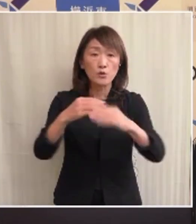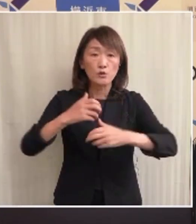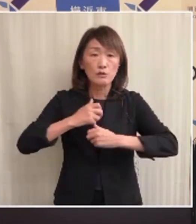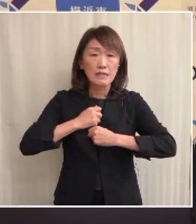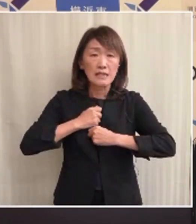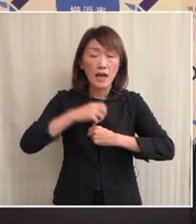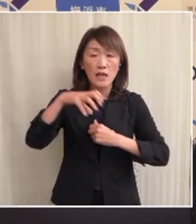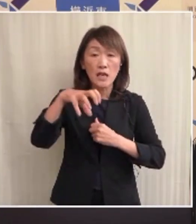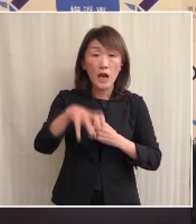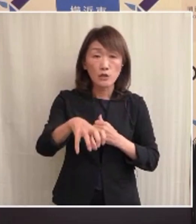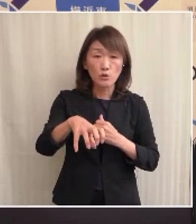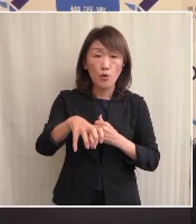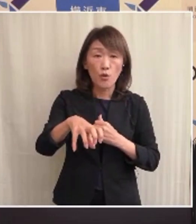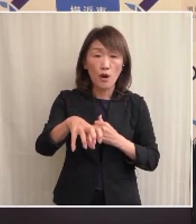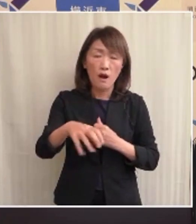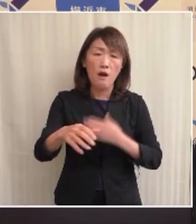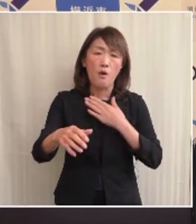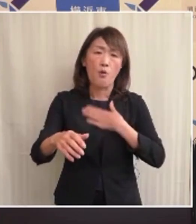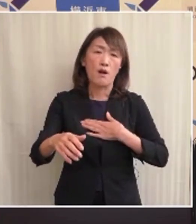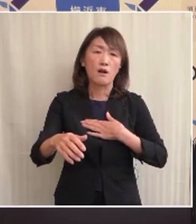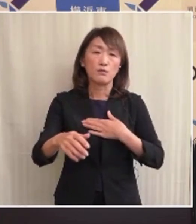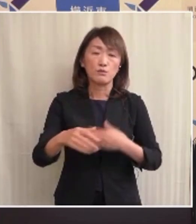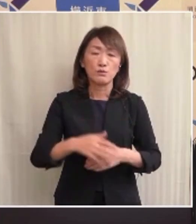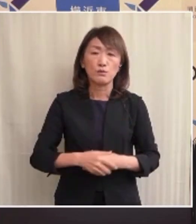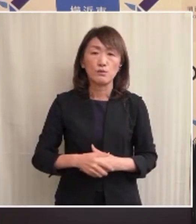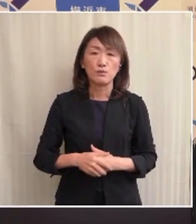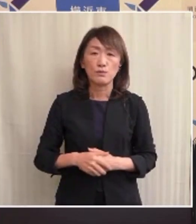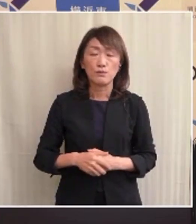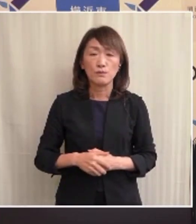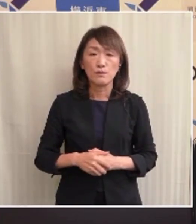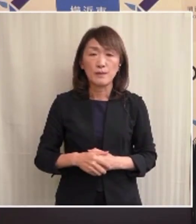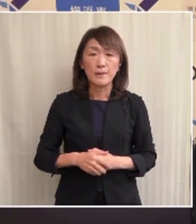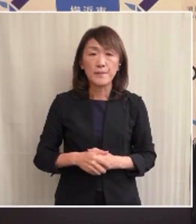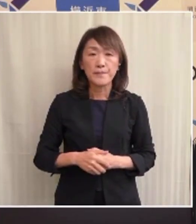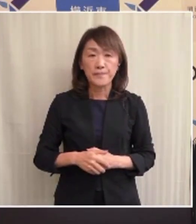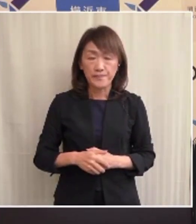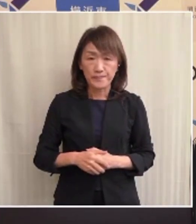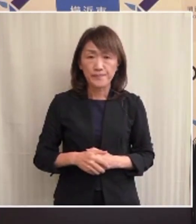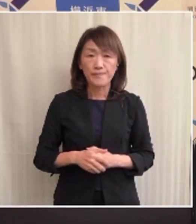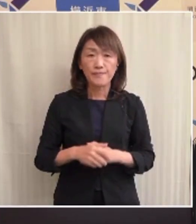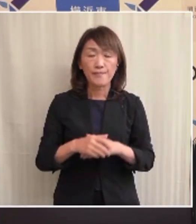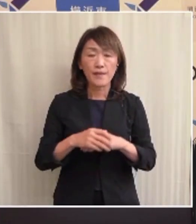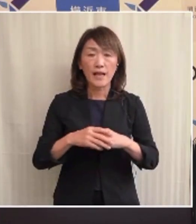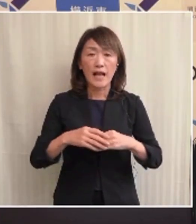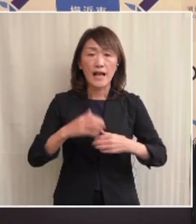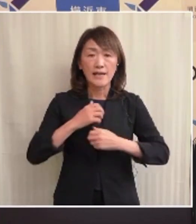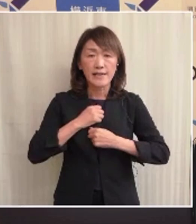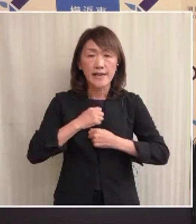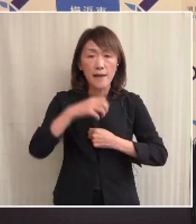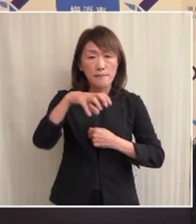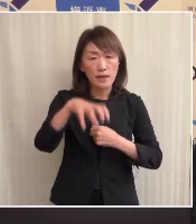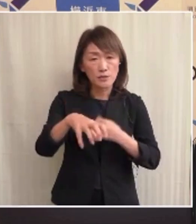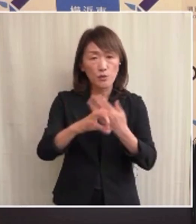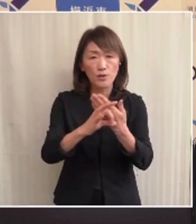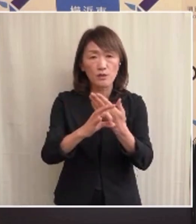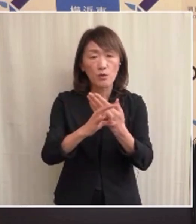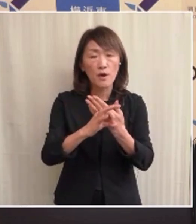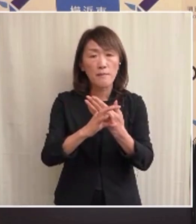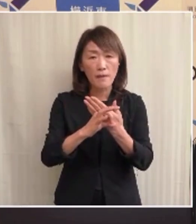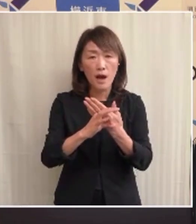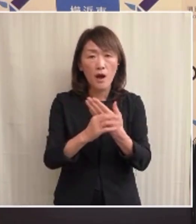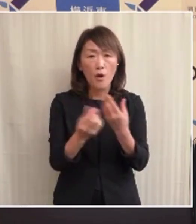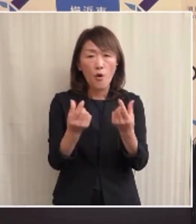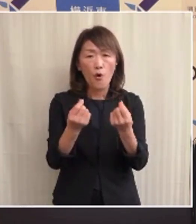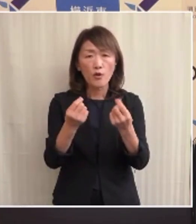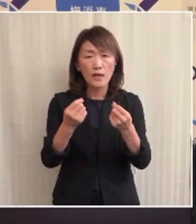を抽出することができるようになります。交通危険箇所として、例えばこう同様の事